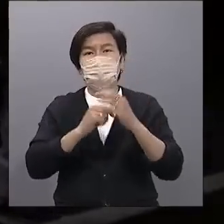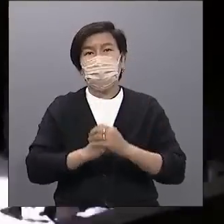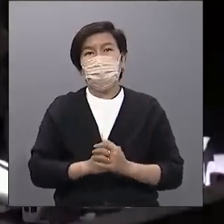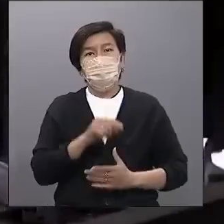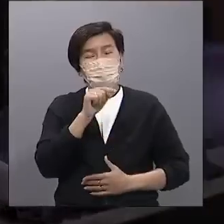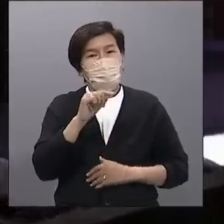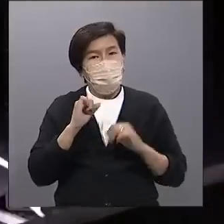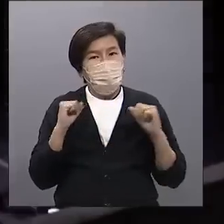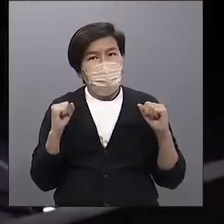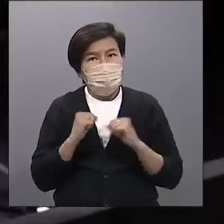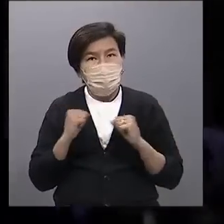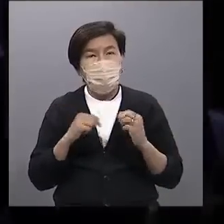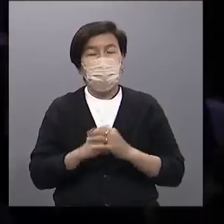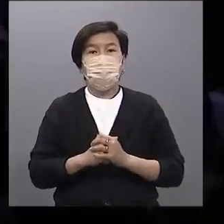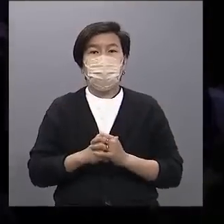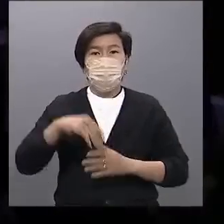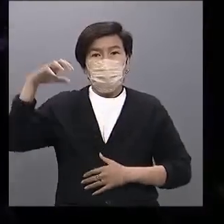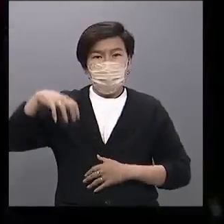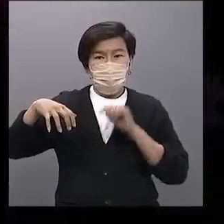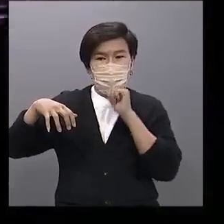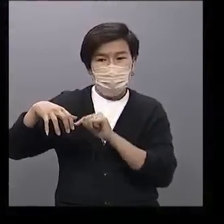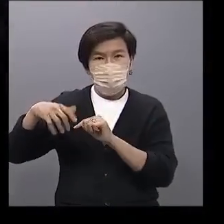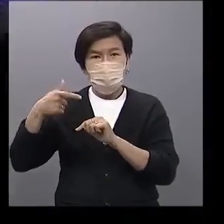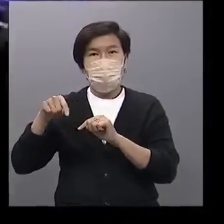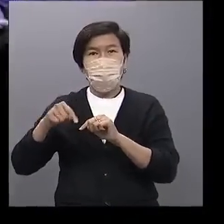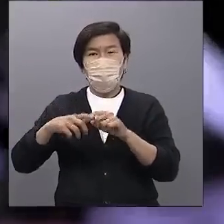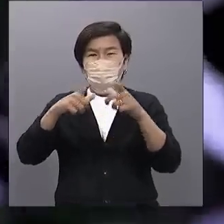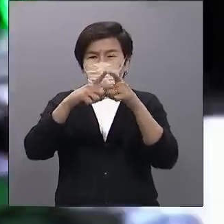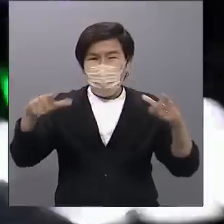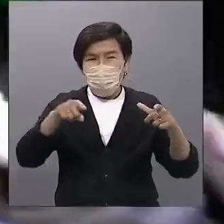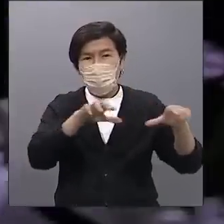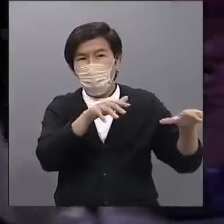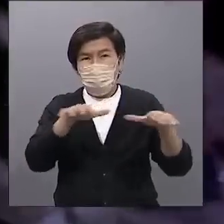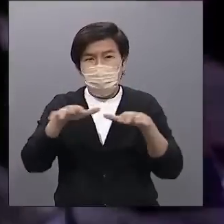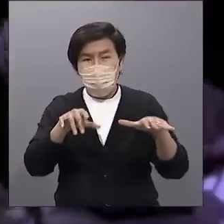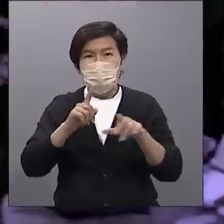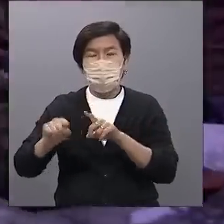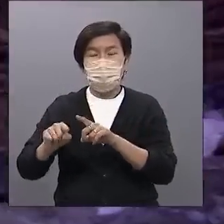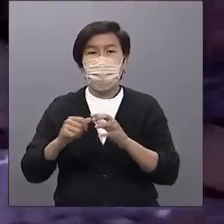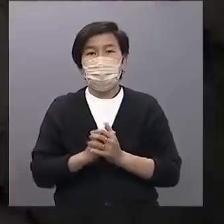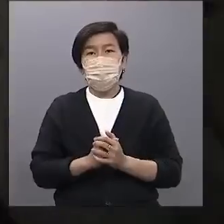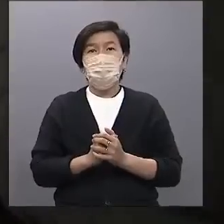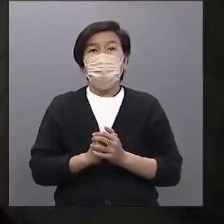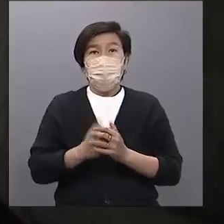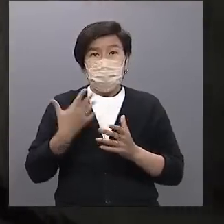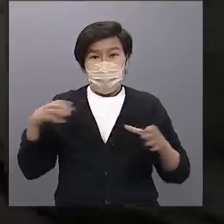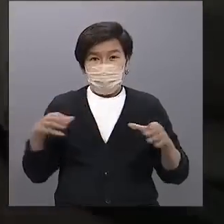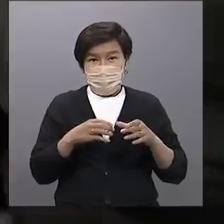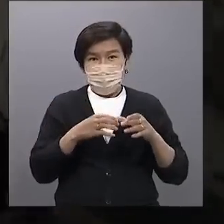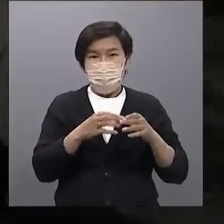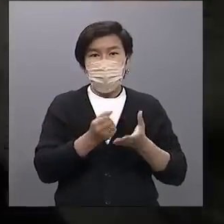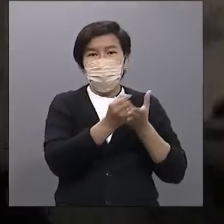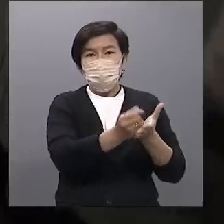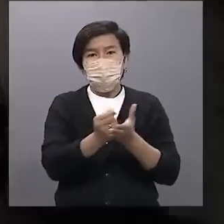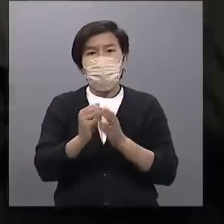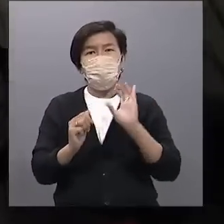ข้อจำกัดด้านสถานที่ในขณะนี้ทีมกู้ภัยหลายแห่งทั่วโลกเขาก็ระดมกำลังไปและ